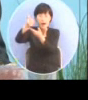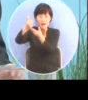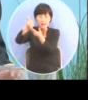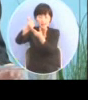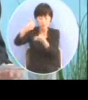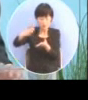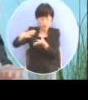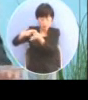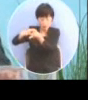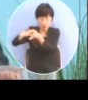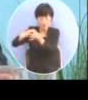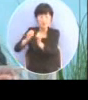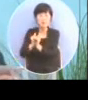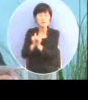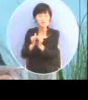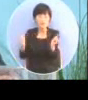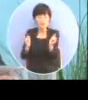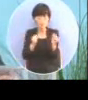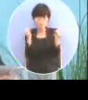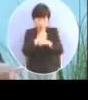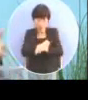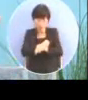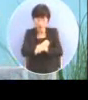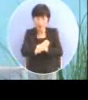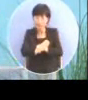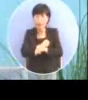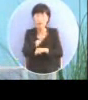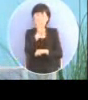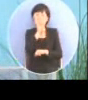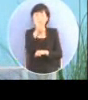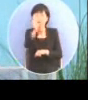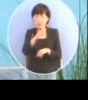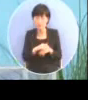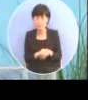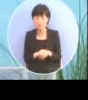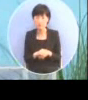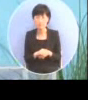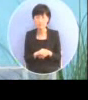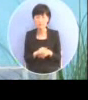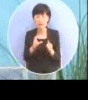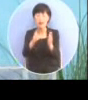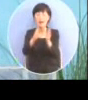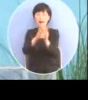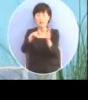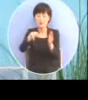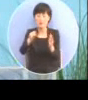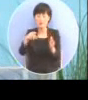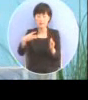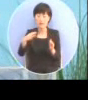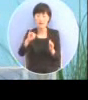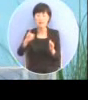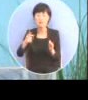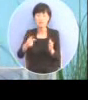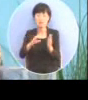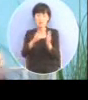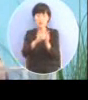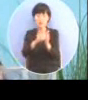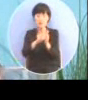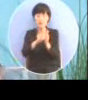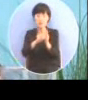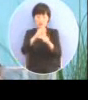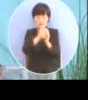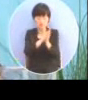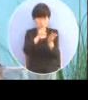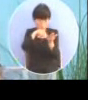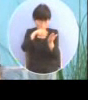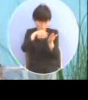cùng, Gioan Calvin nói thế này. Dân sự của Đức Chúa Trời không bị hủy diệt được. 성경을 보고 칼빈이 한 말이에요. Vậy thì Calvin đã nhìn